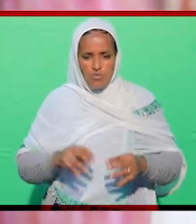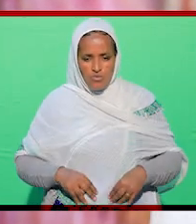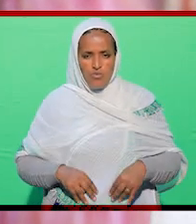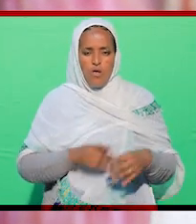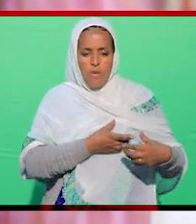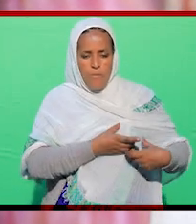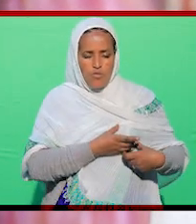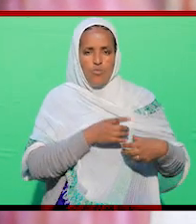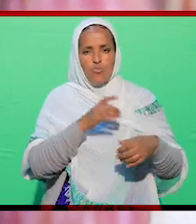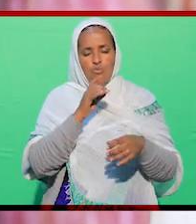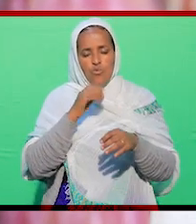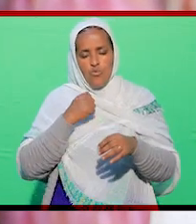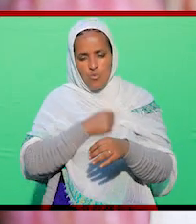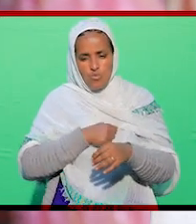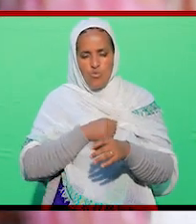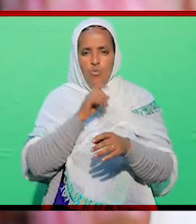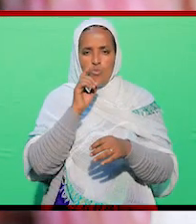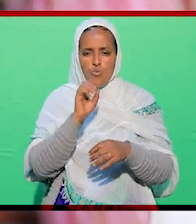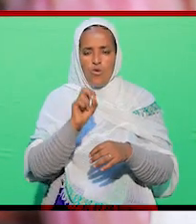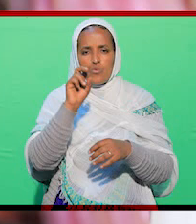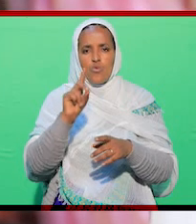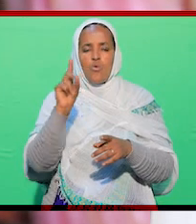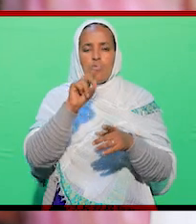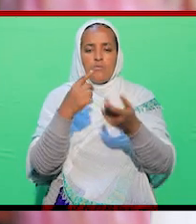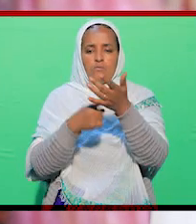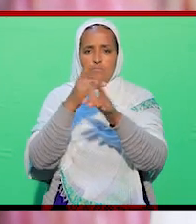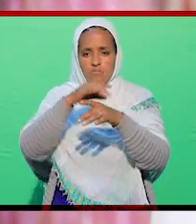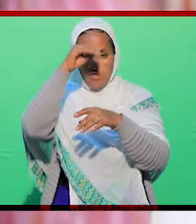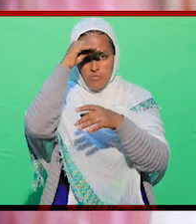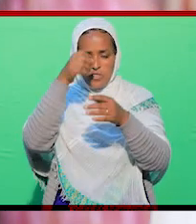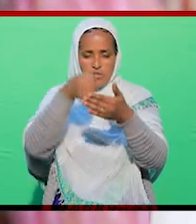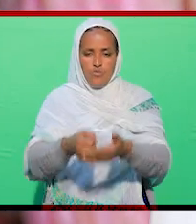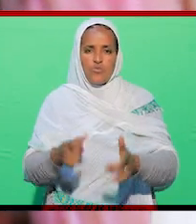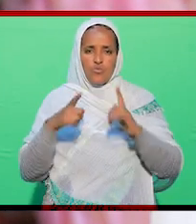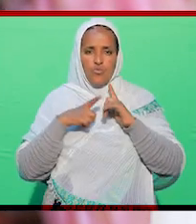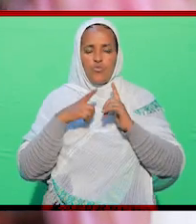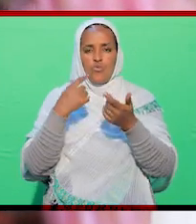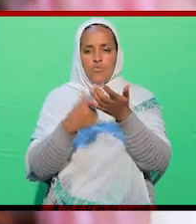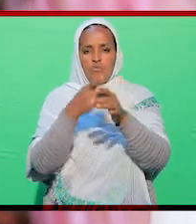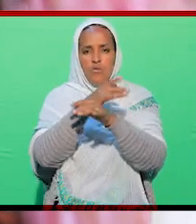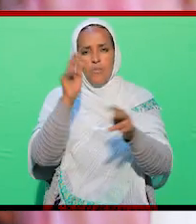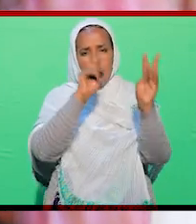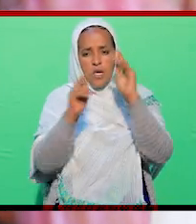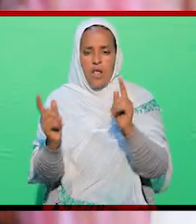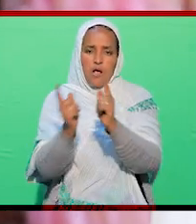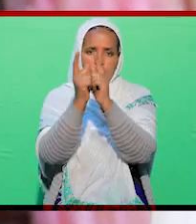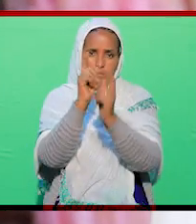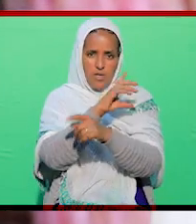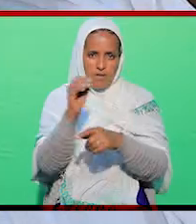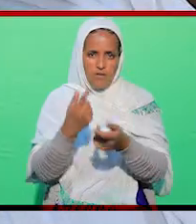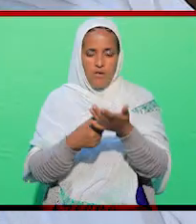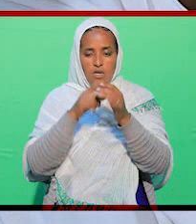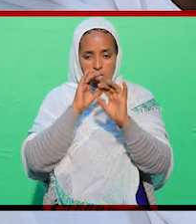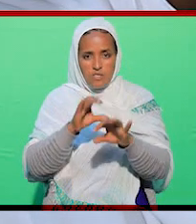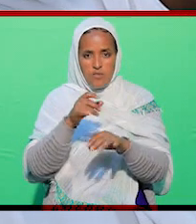አሁንም የጸነሱ ያረገዙ ወዮላቸው፣ የሚያጠቡ ወዮላቸው እያለ ይገልጻል። አንደኛ መምህራን ምዕመናንን በትምህርት ጸንሰው የሚኖሩ ወዮላቸው፣